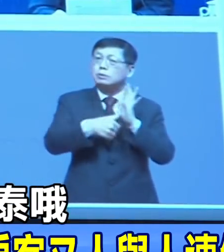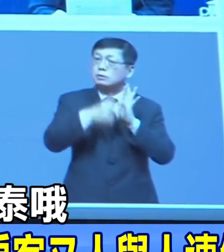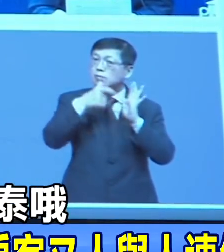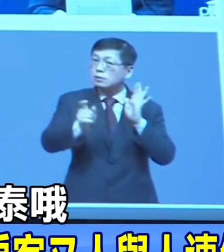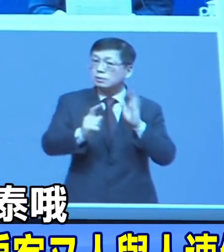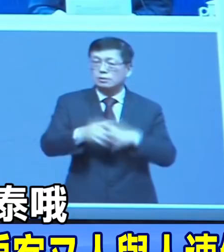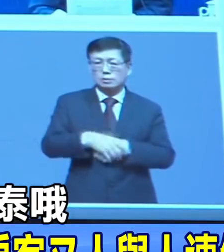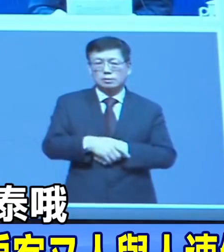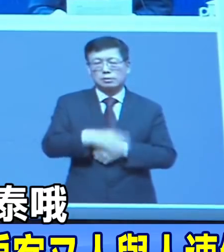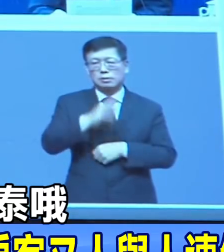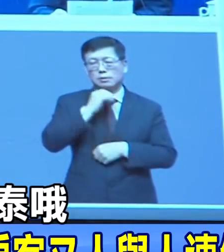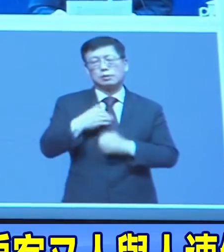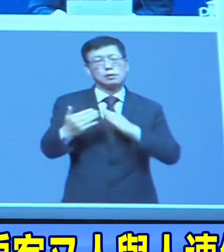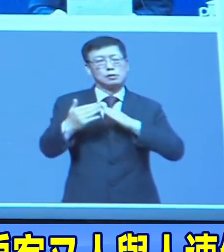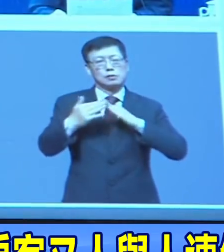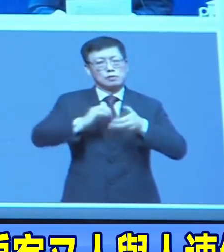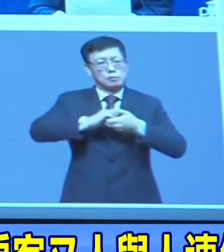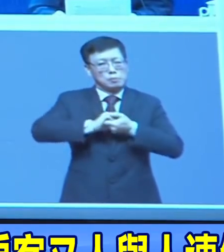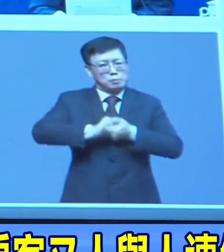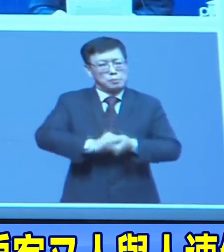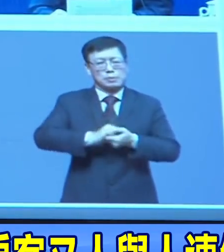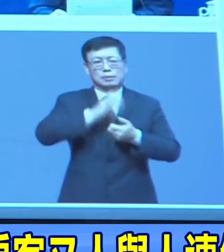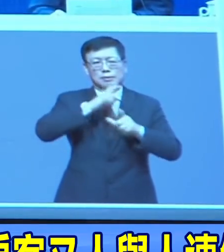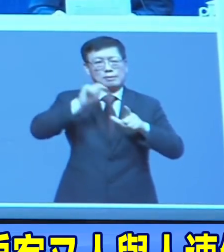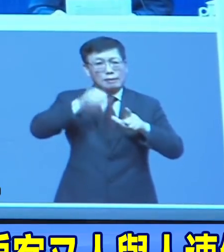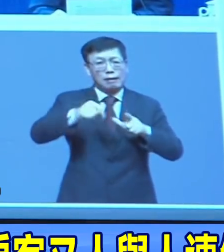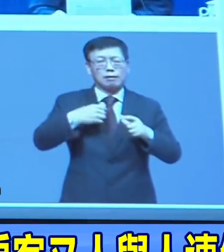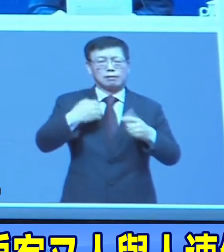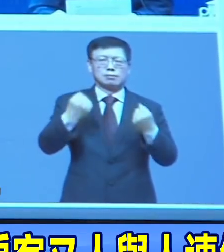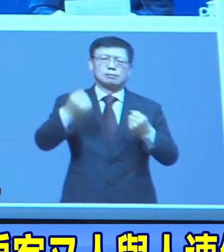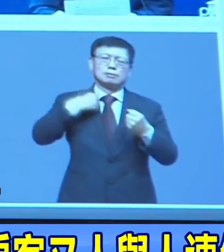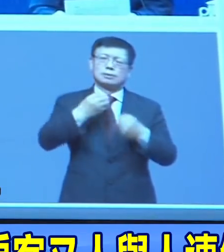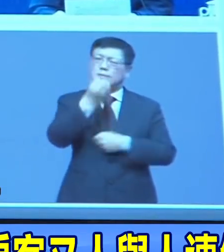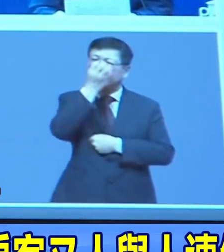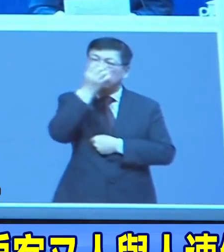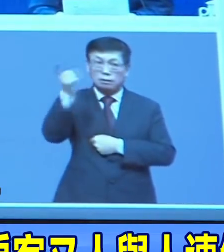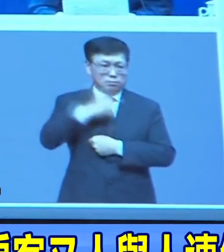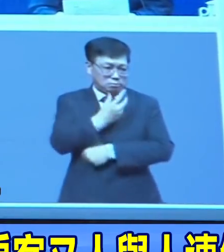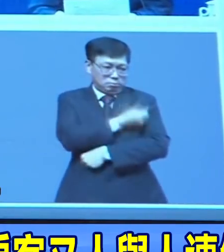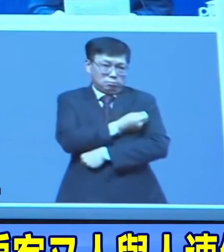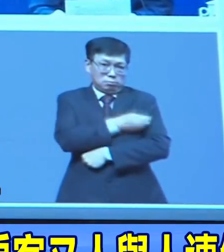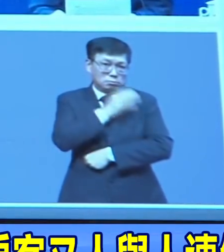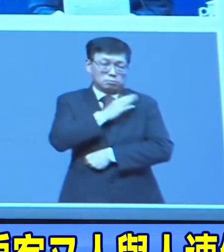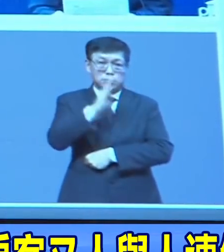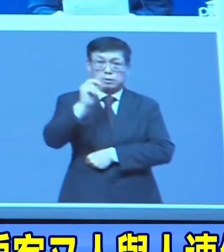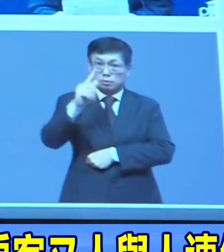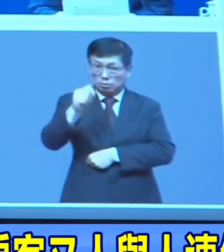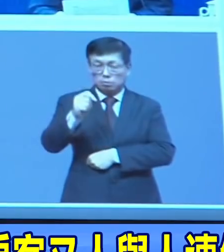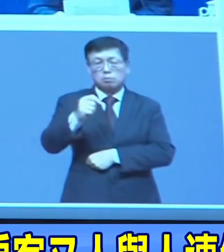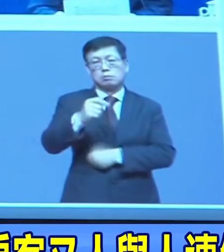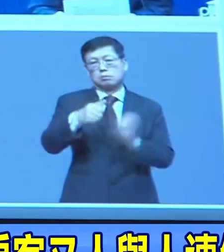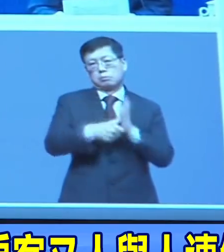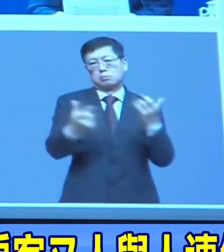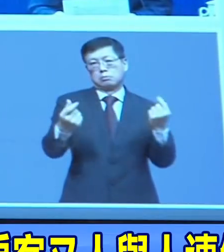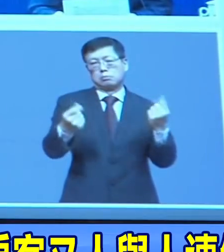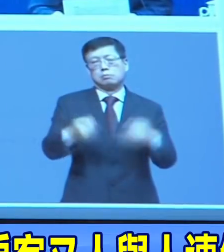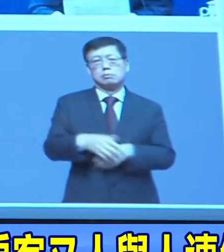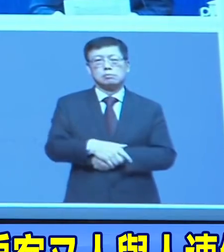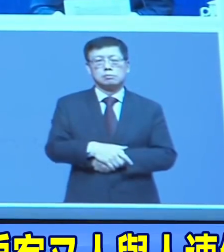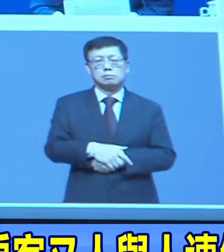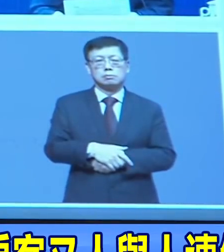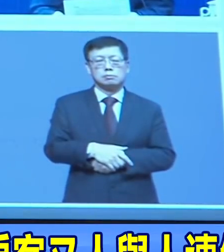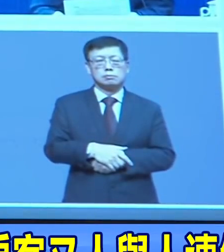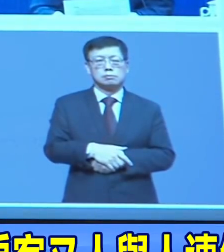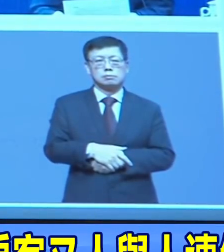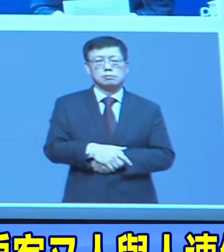叫布地泰哦，所以在香港事实上他们在施打了 BNT 疫苗，就是中文名称就叫布地泰疫